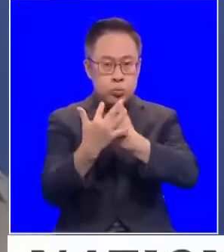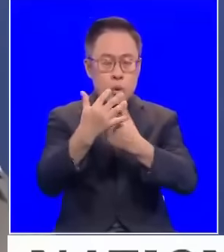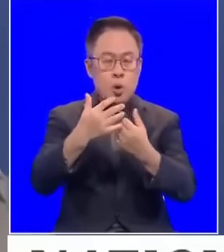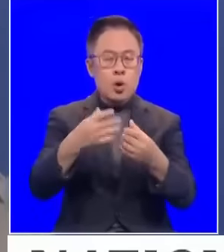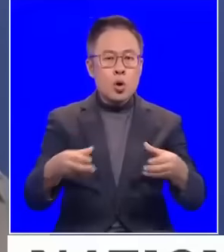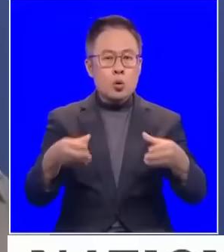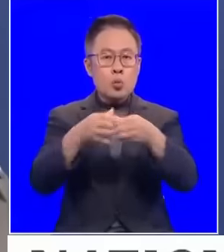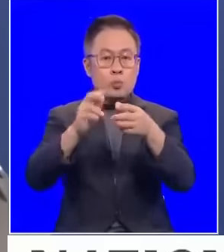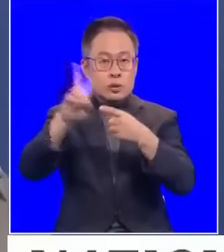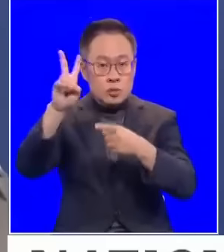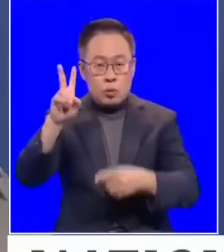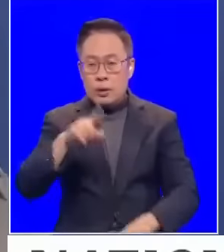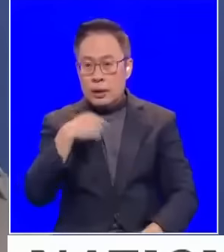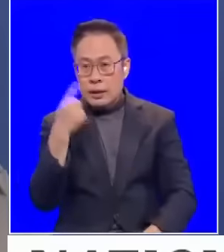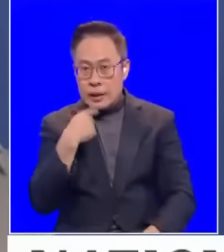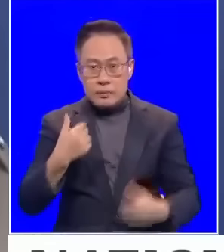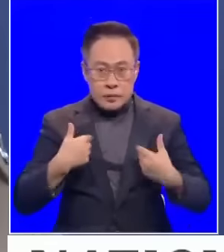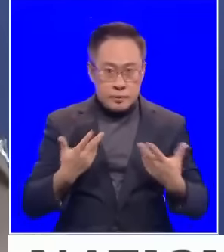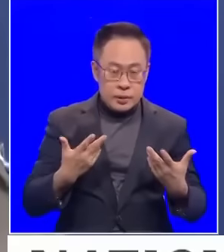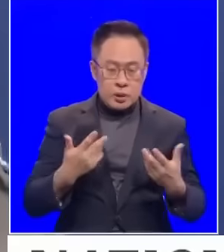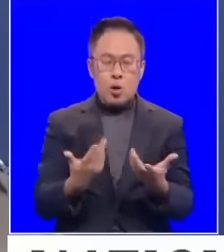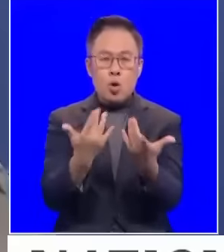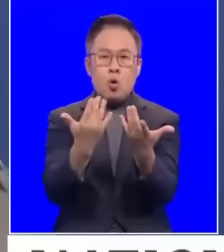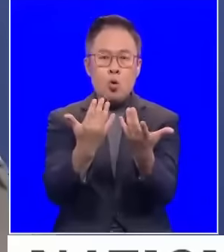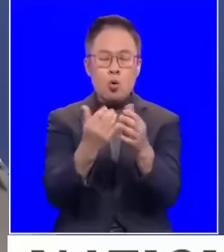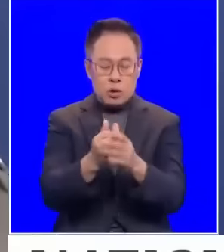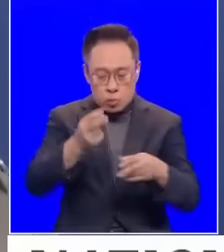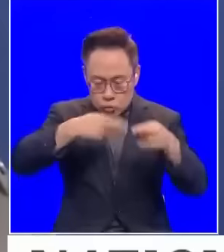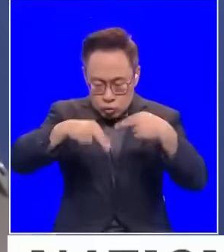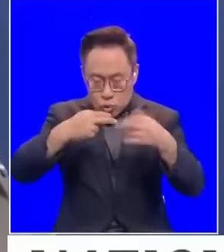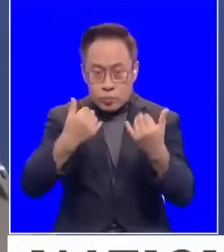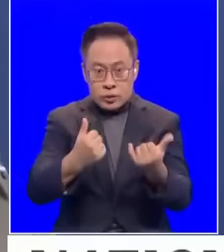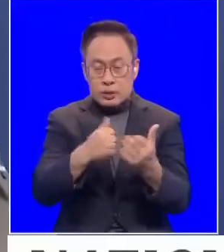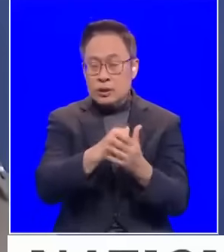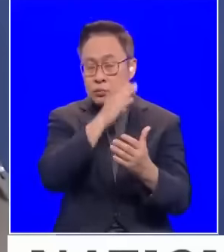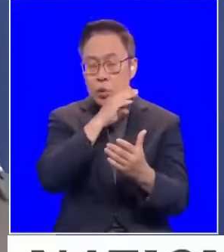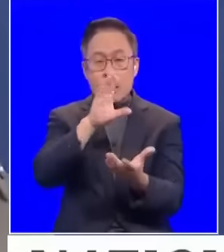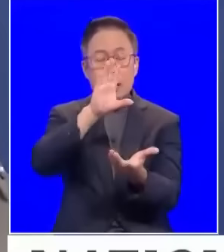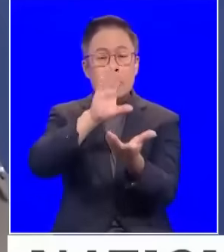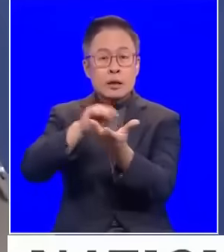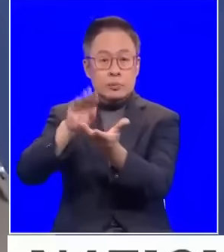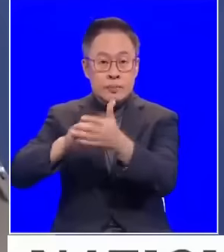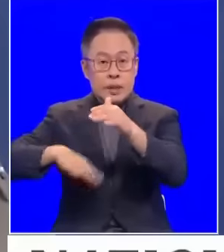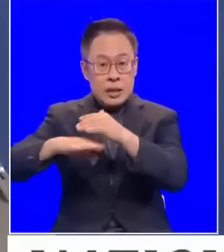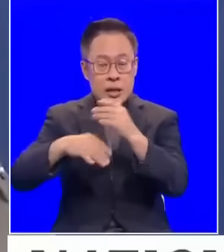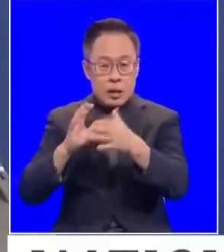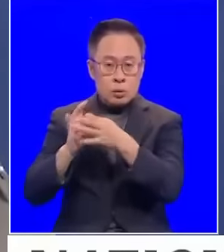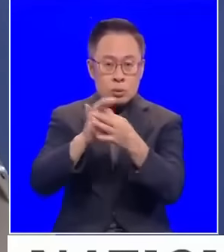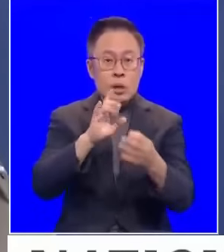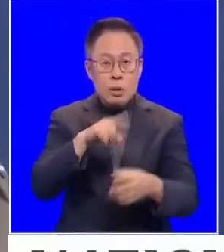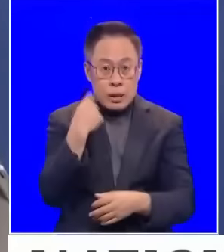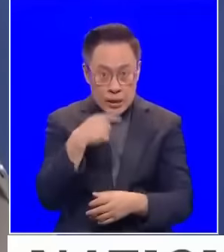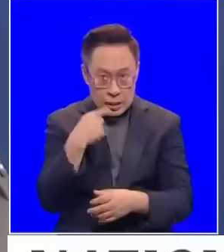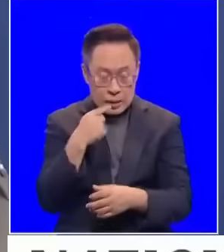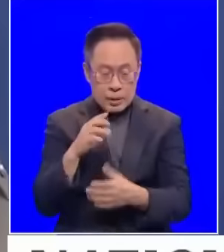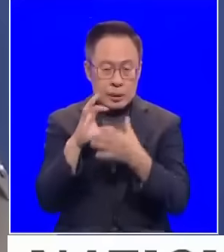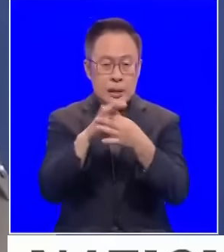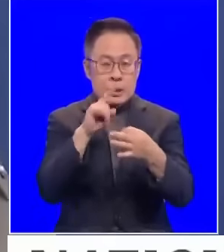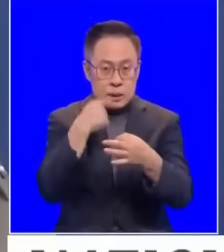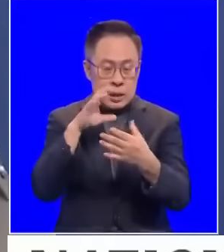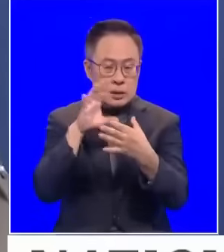ยวข้องในเรื่องของหลักฐานทั้งหมดที่เราจะได้มานะครับถ้ามีความเกี่ยวข้องกับผู้ใด